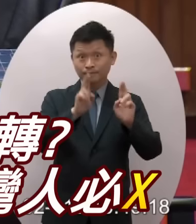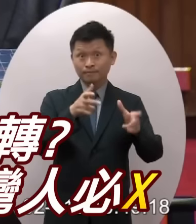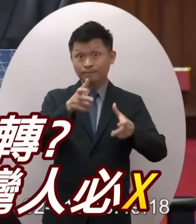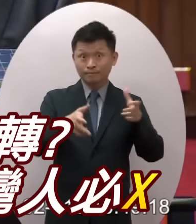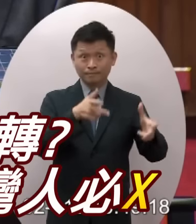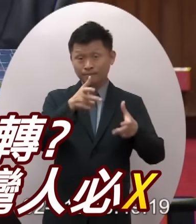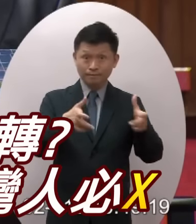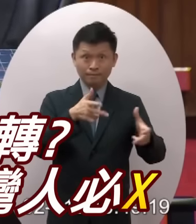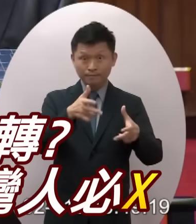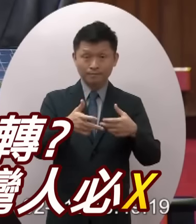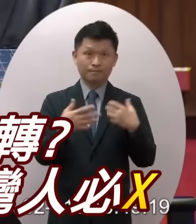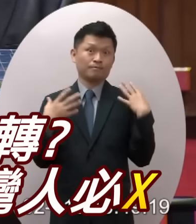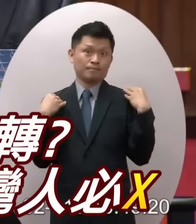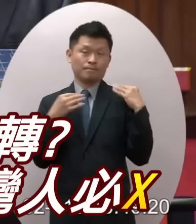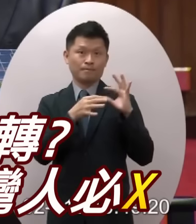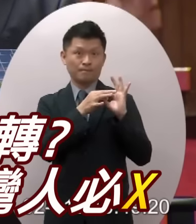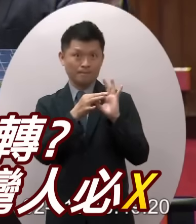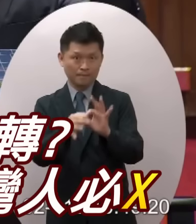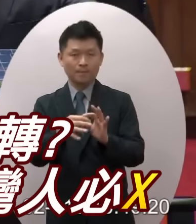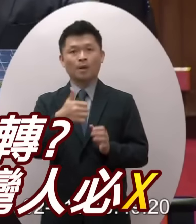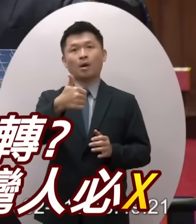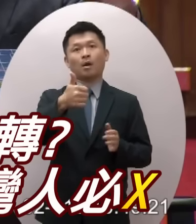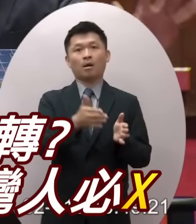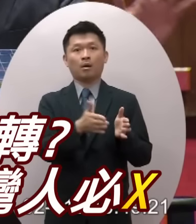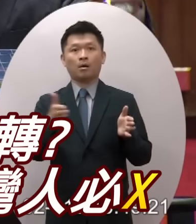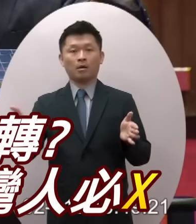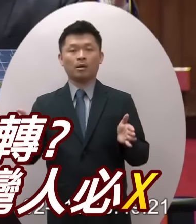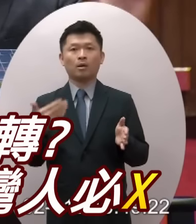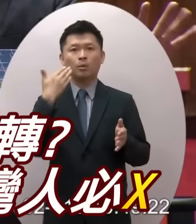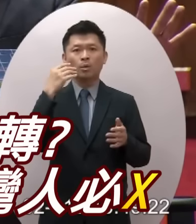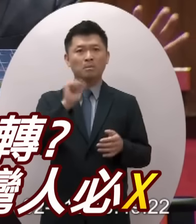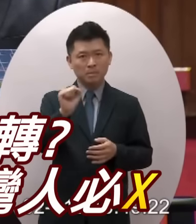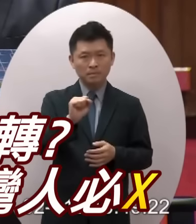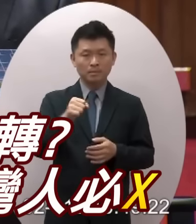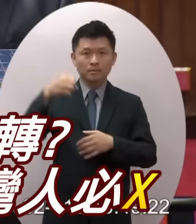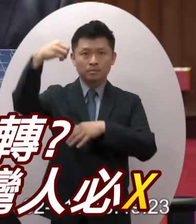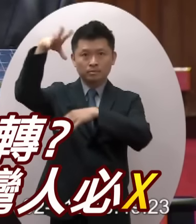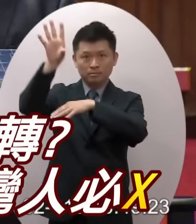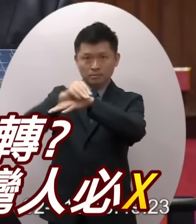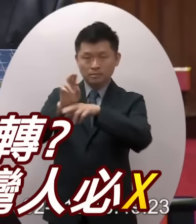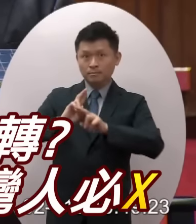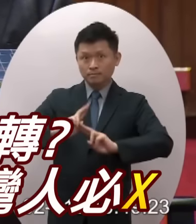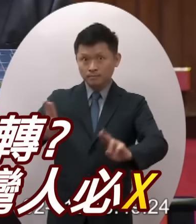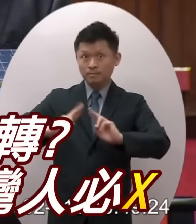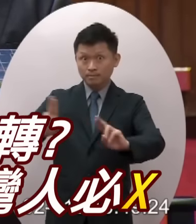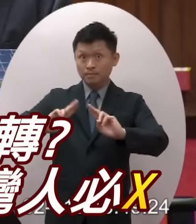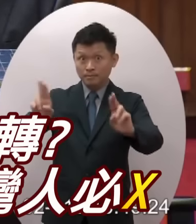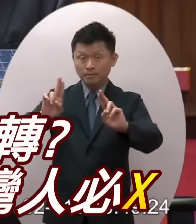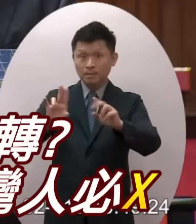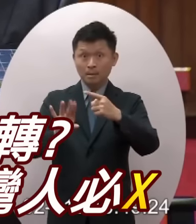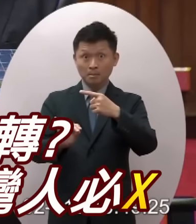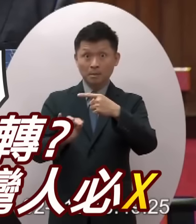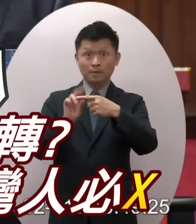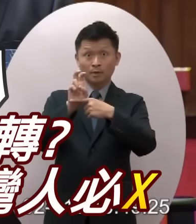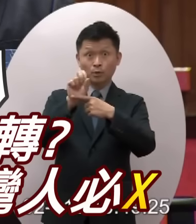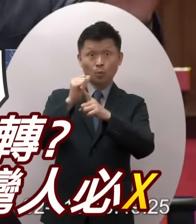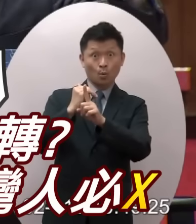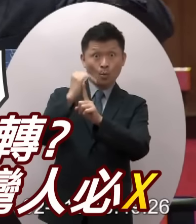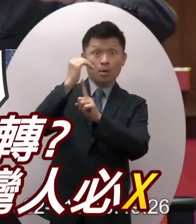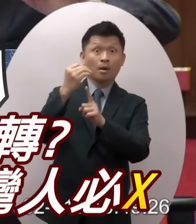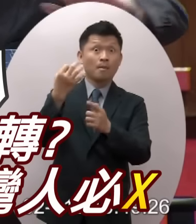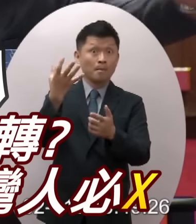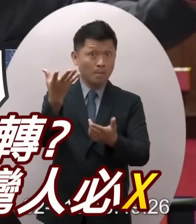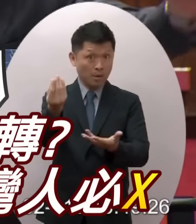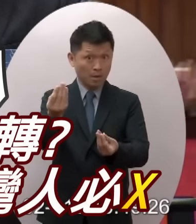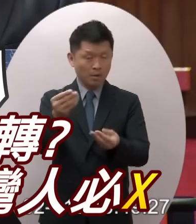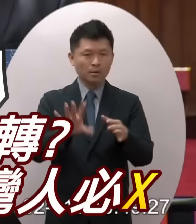这是好代志，那是要动。你若这个太阳能发电，若无下升到25%以上啦，我讲恁即马